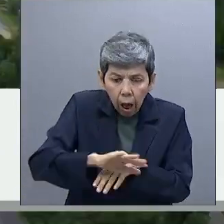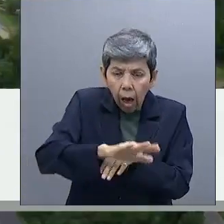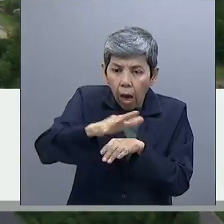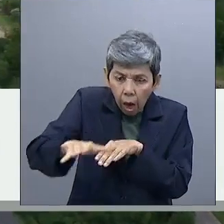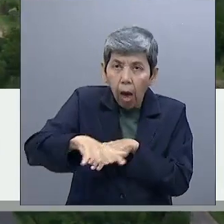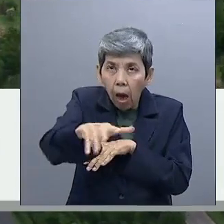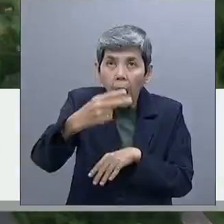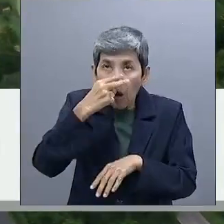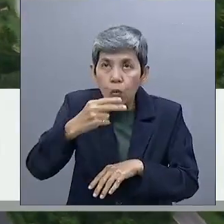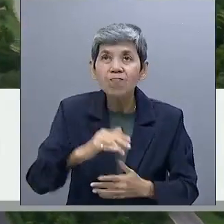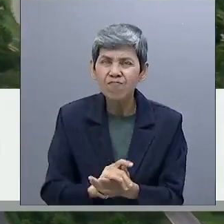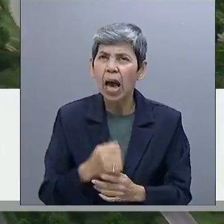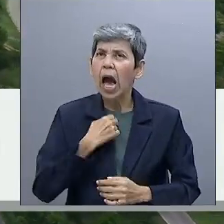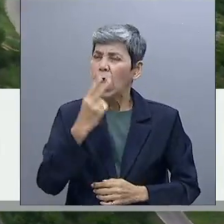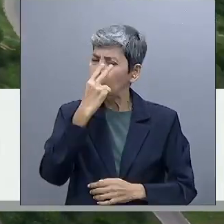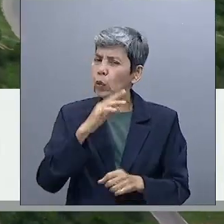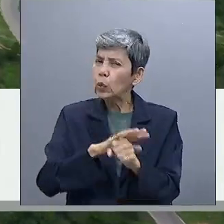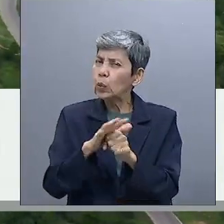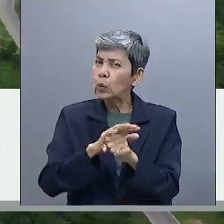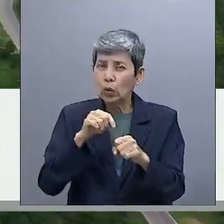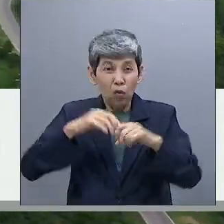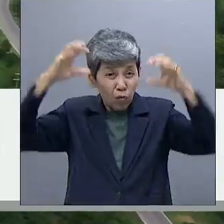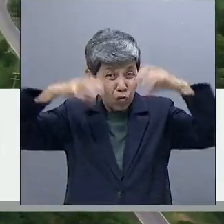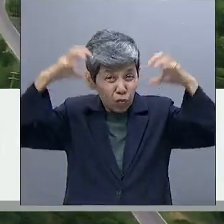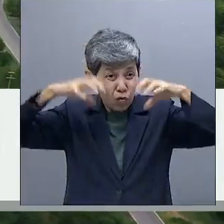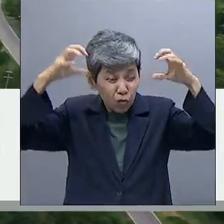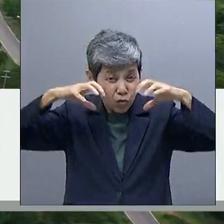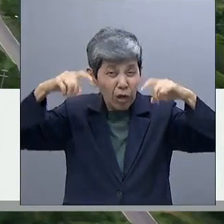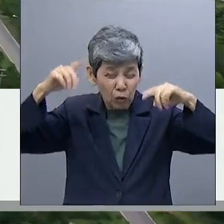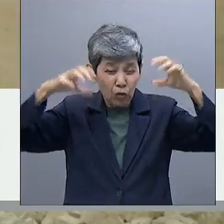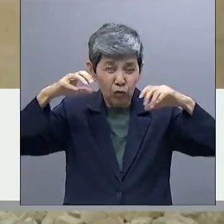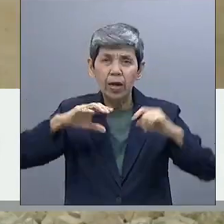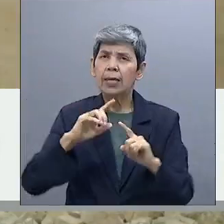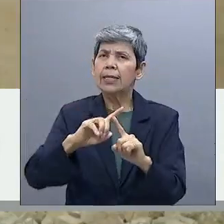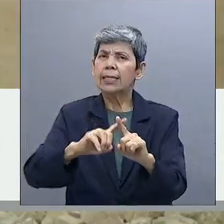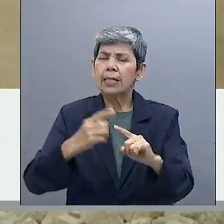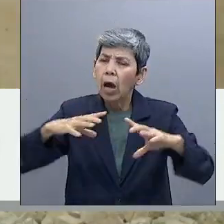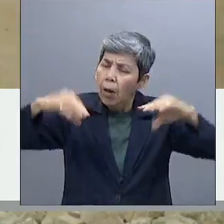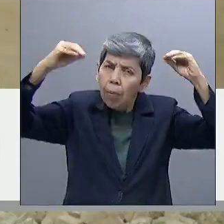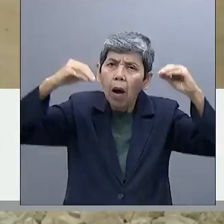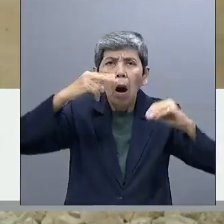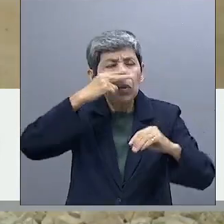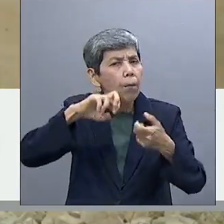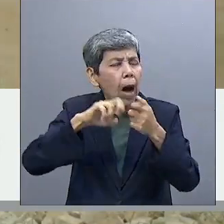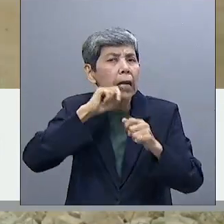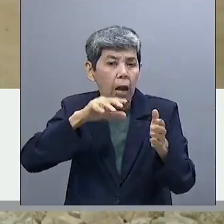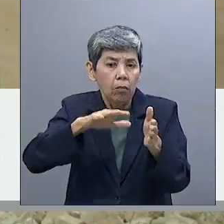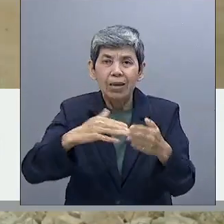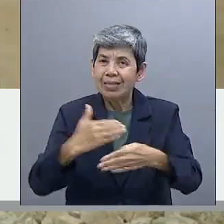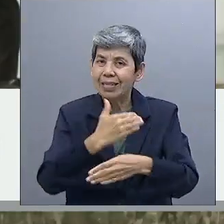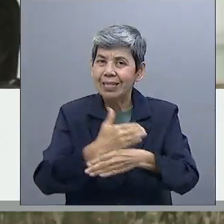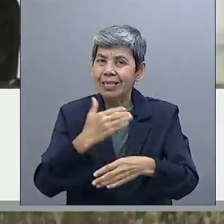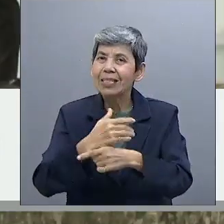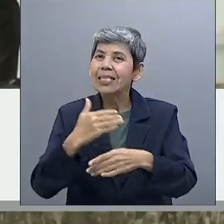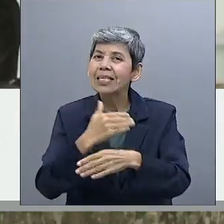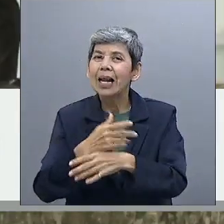แม้ว่าจะยังไม่เข้าสู่ช่วงฝนทิ้งช่วงที่จะเริ่มช่วงกลางเดือนนี้แต่ปรากฏว่าสถานการณ์น้ำในเขื่อนป่าสักชลสิทธิ์